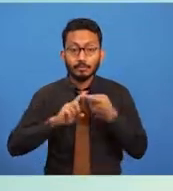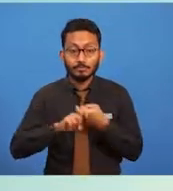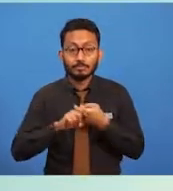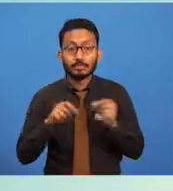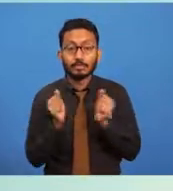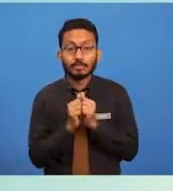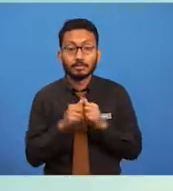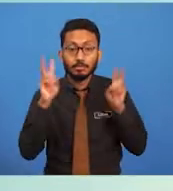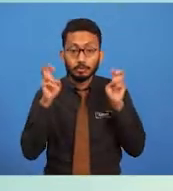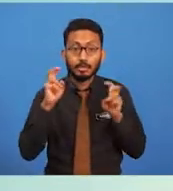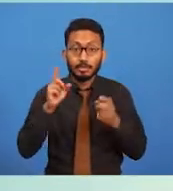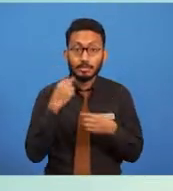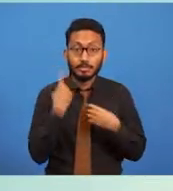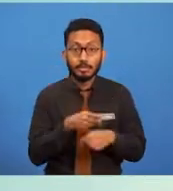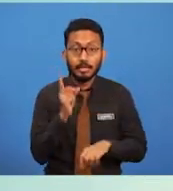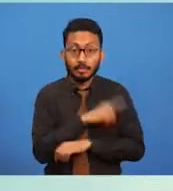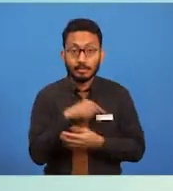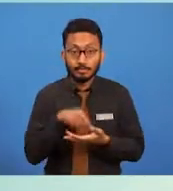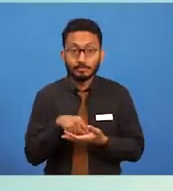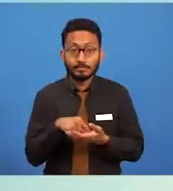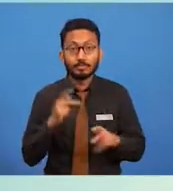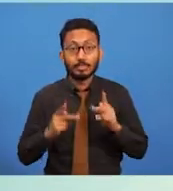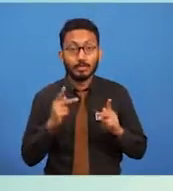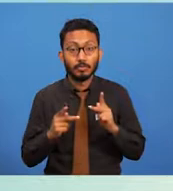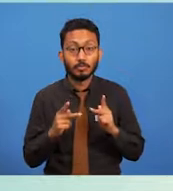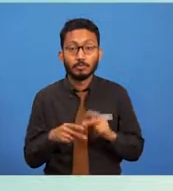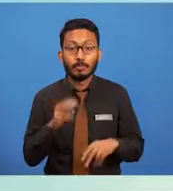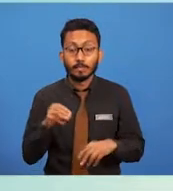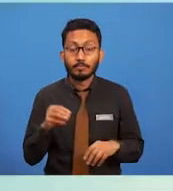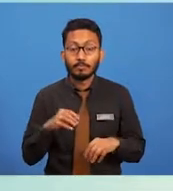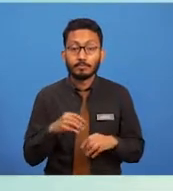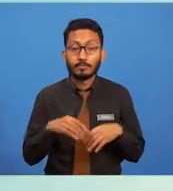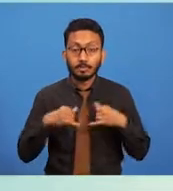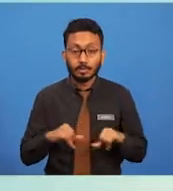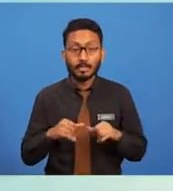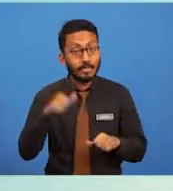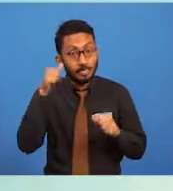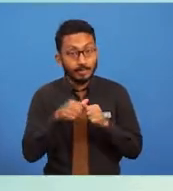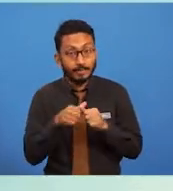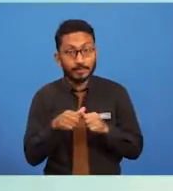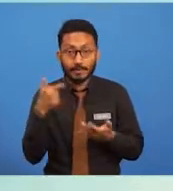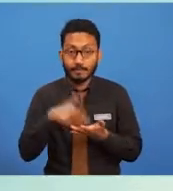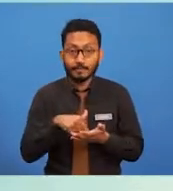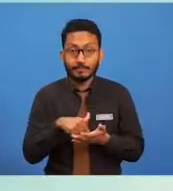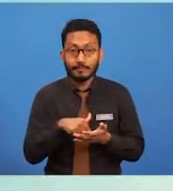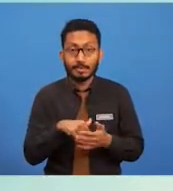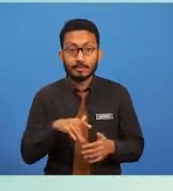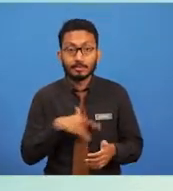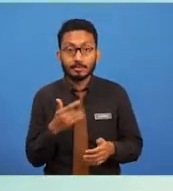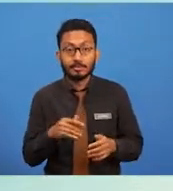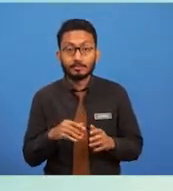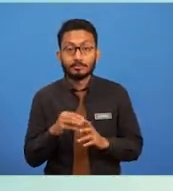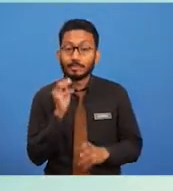ini? Sekiranya murid-murid masih ingat lagi, rasa masam itu boleh dikaitkan dengan